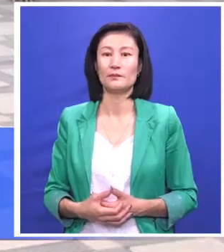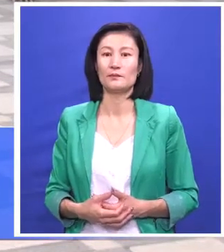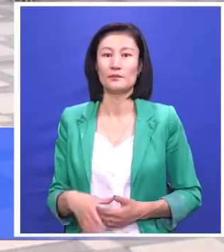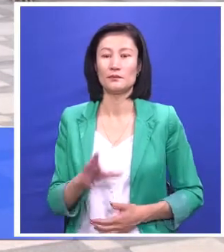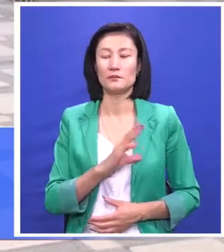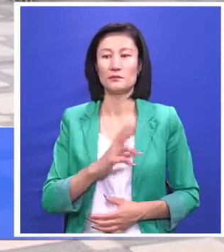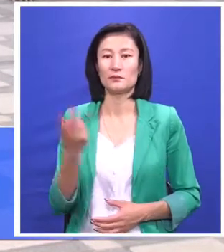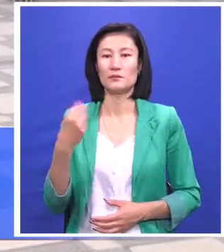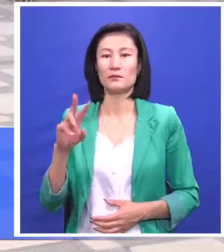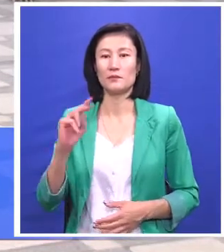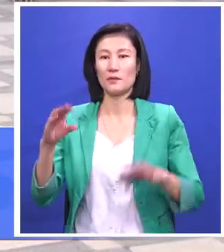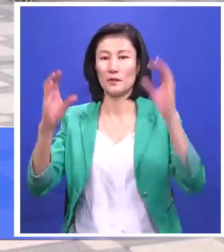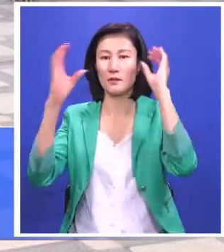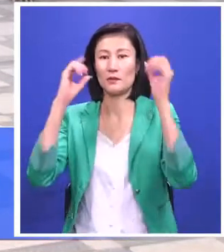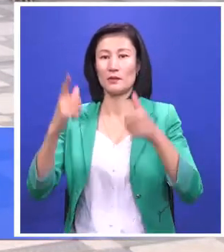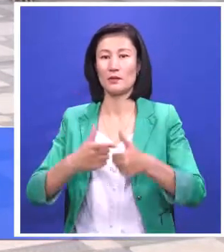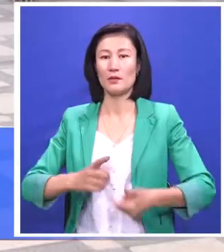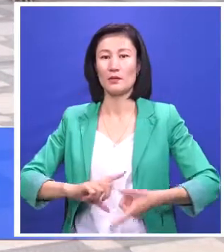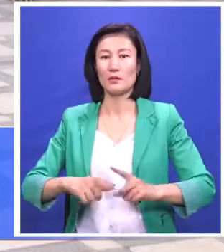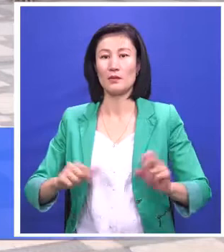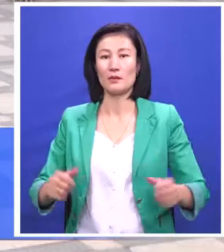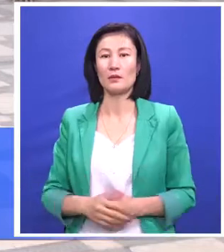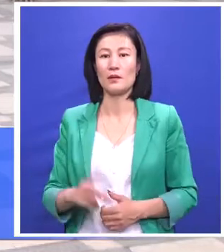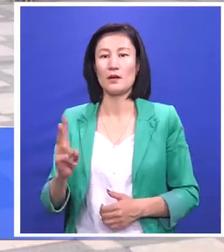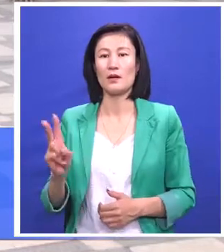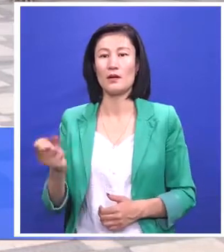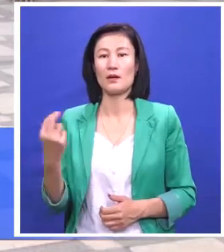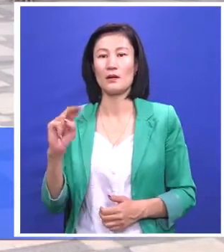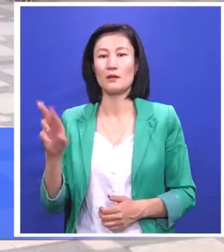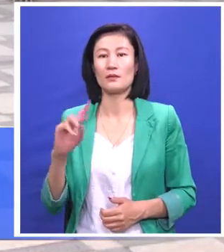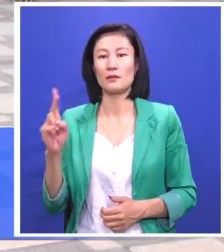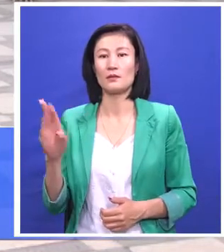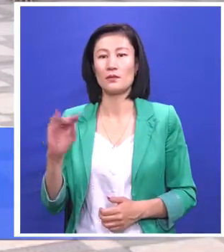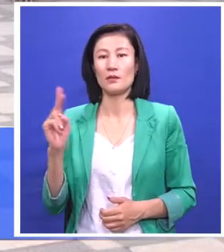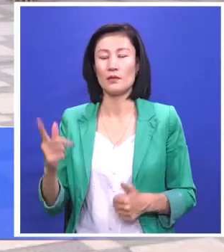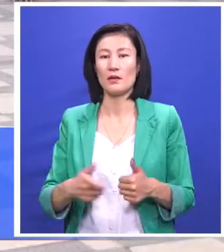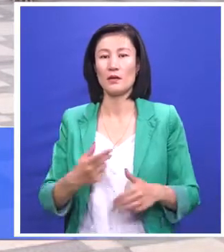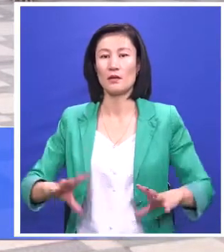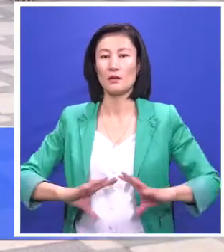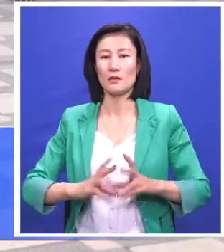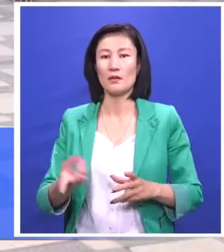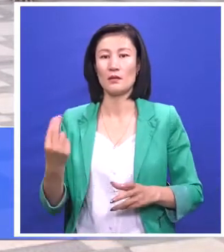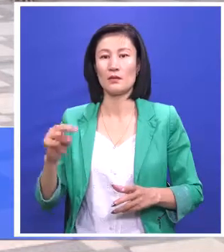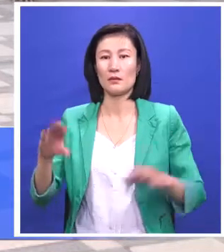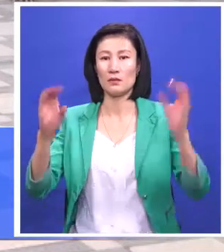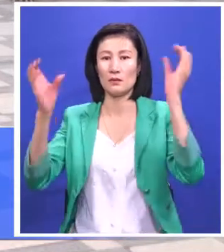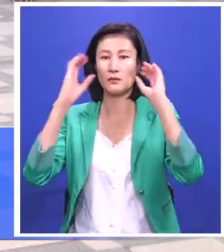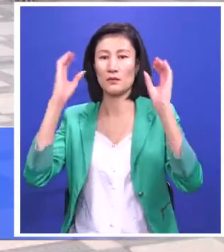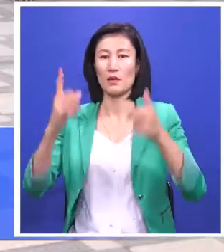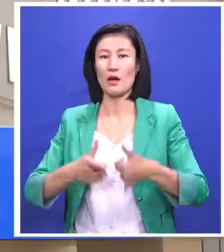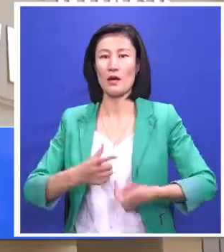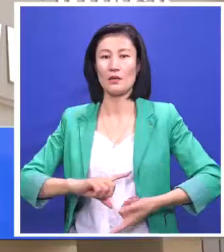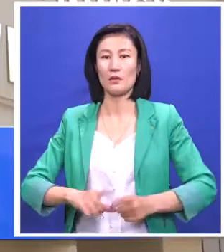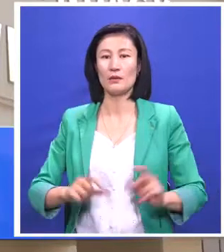Достығы Университетінің атын өзгертіп, академик Абдымұса Қуатбеков атындағы Халықтар Достығы Университетіге атаулы